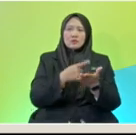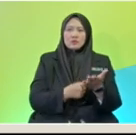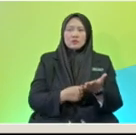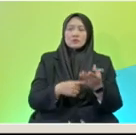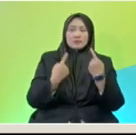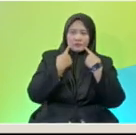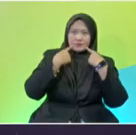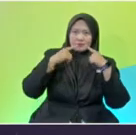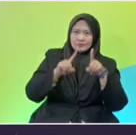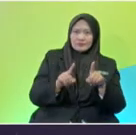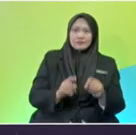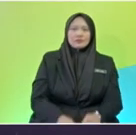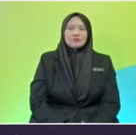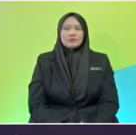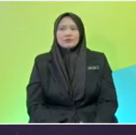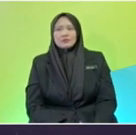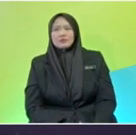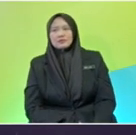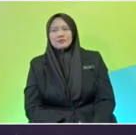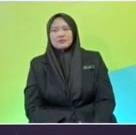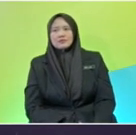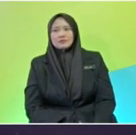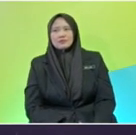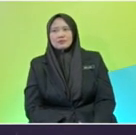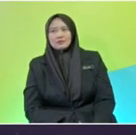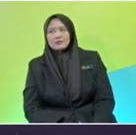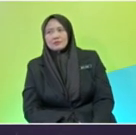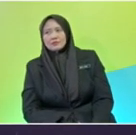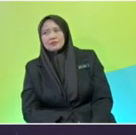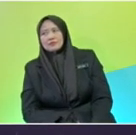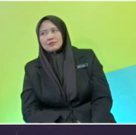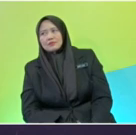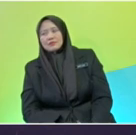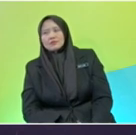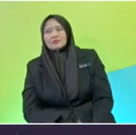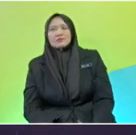Apa jawabannya nih Tadi siapa yang perlu jawab